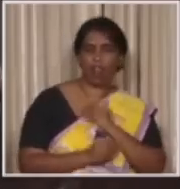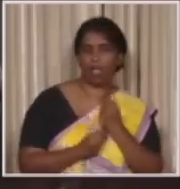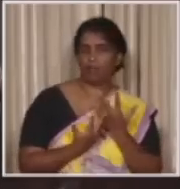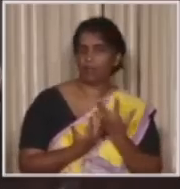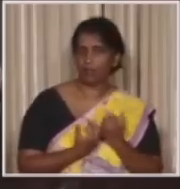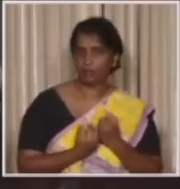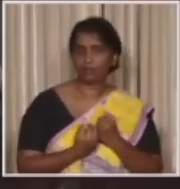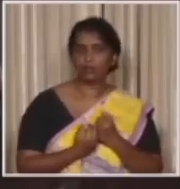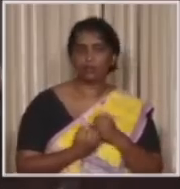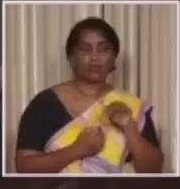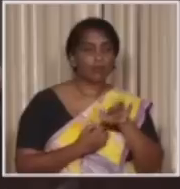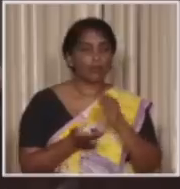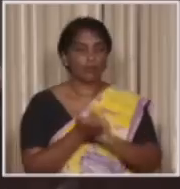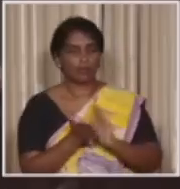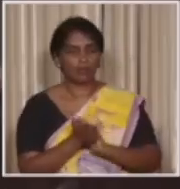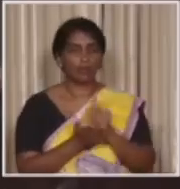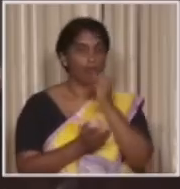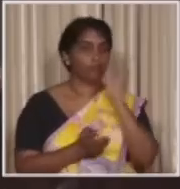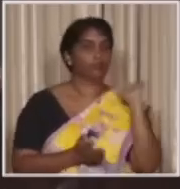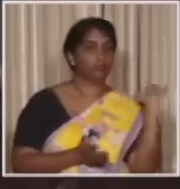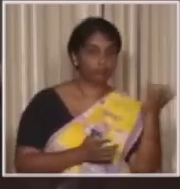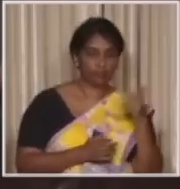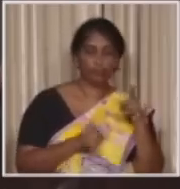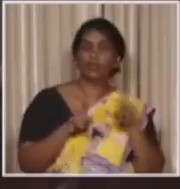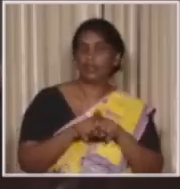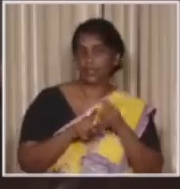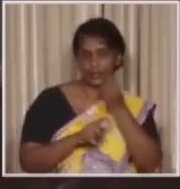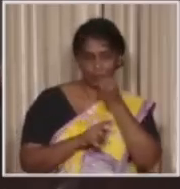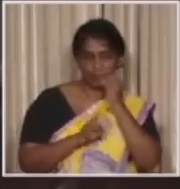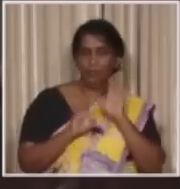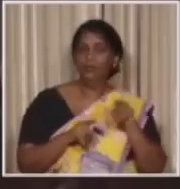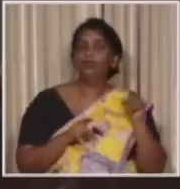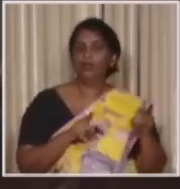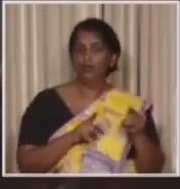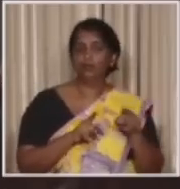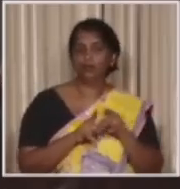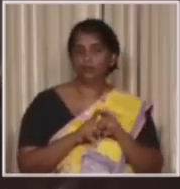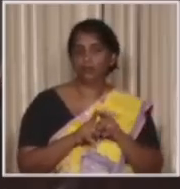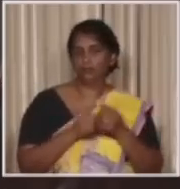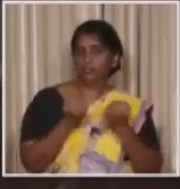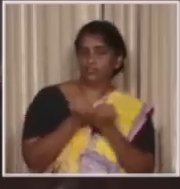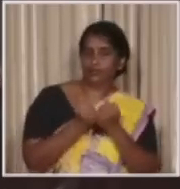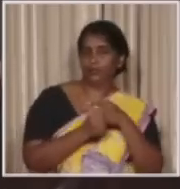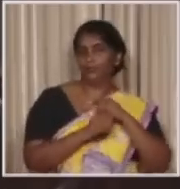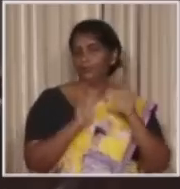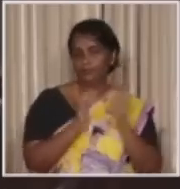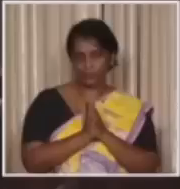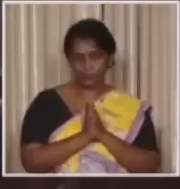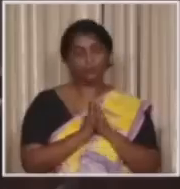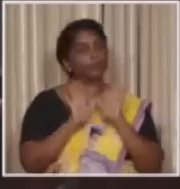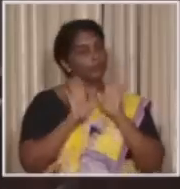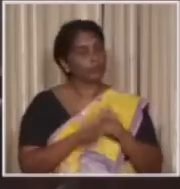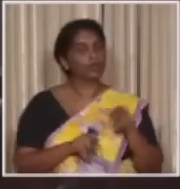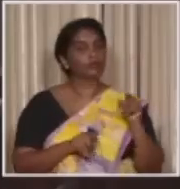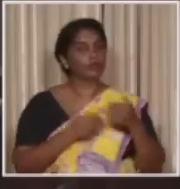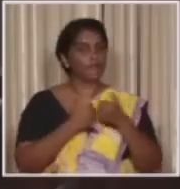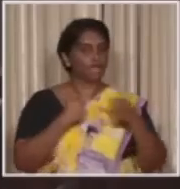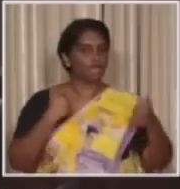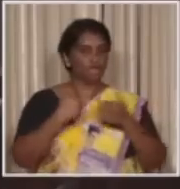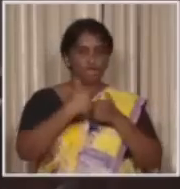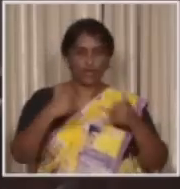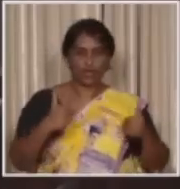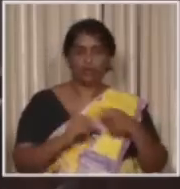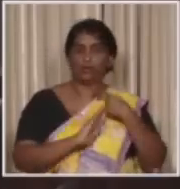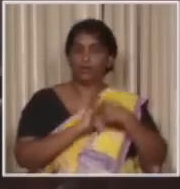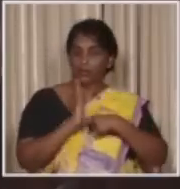ලබන්නේ ග්‍රවුන්ඩ් හැන්ඩ්ලිං, කේටරින් වගේ දේවල්. ඒ වගේම පුවල් සප්ලයි එකත් ඒකට සම්බන්ධයි. හැබැයි මේවා වෙන් කරලා අරගෙන අර